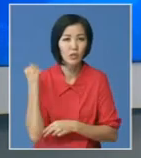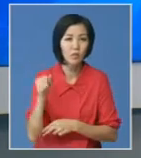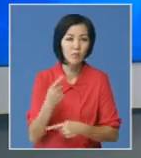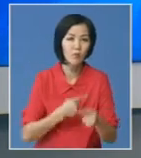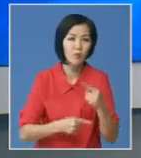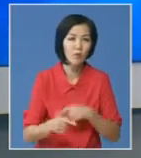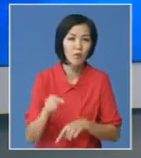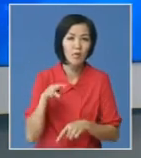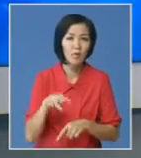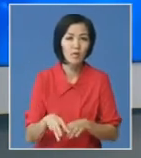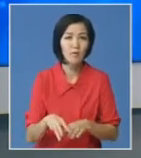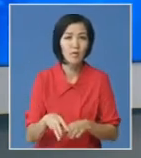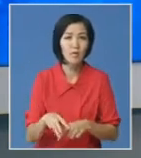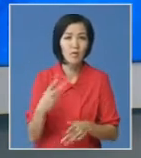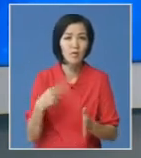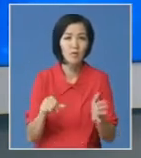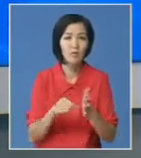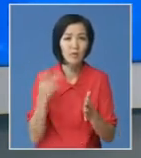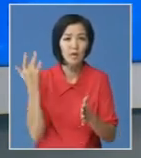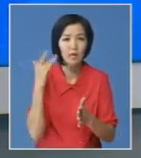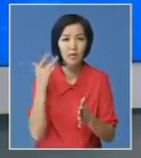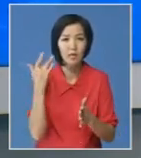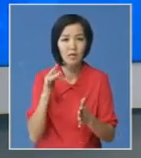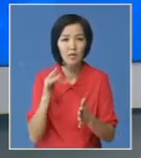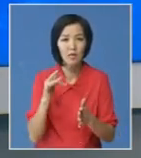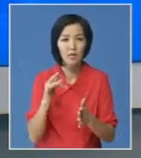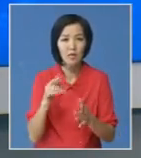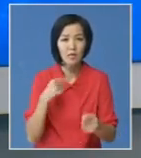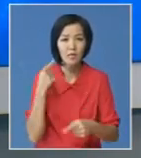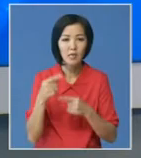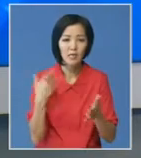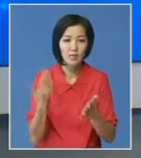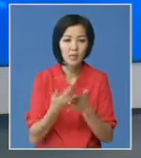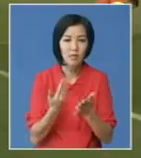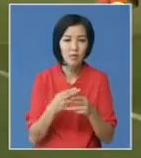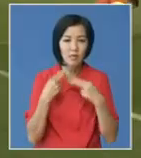Тамыз айының 26-сы Америка құрама штаттарында нектілуде. Келесі топтамада.